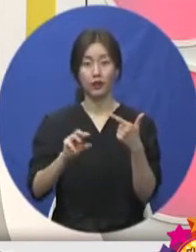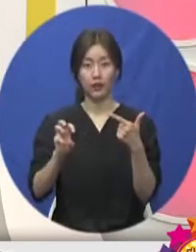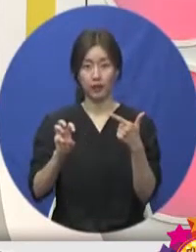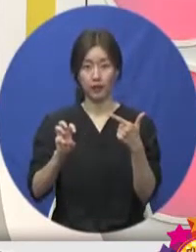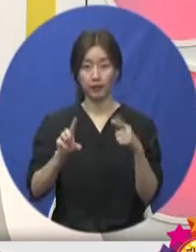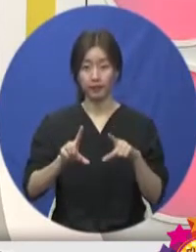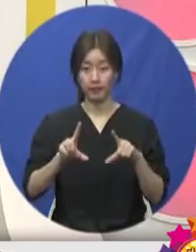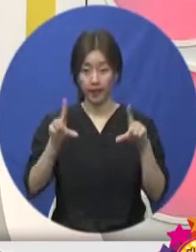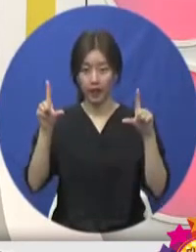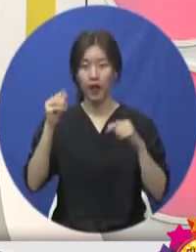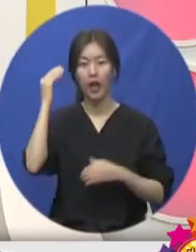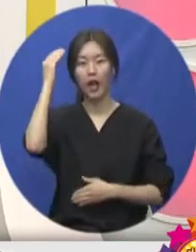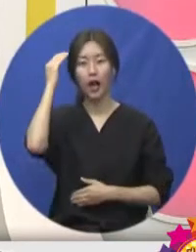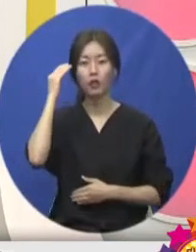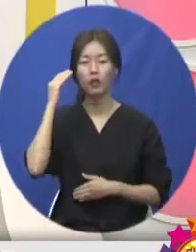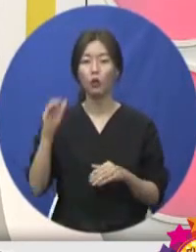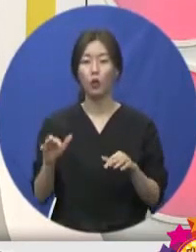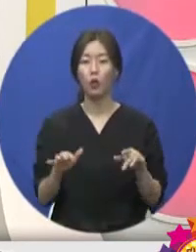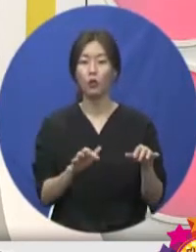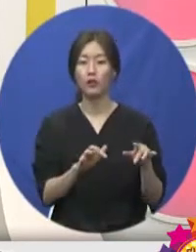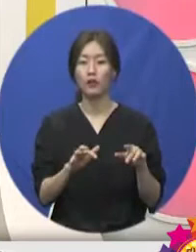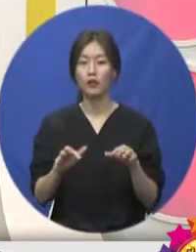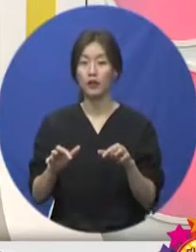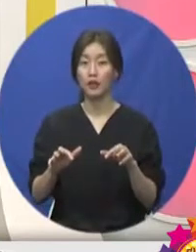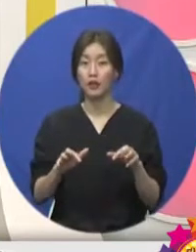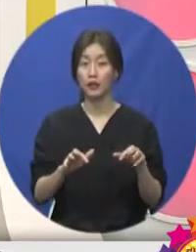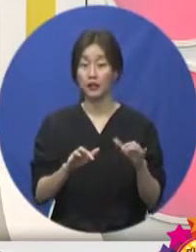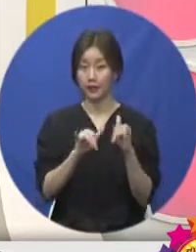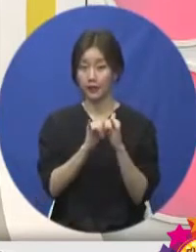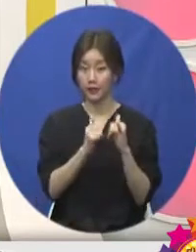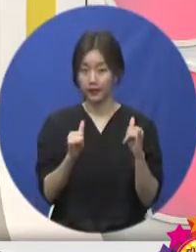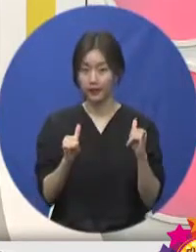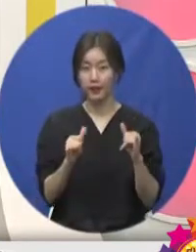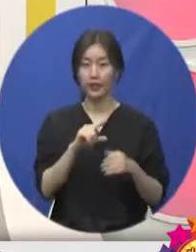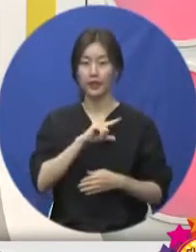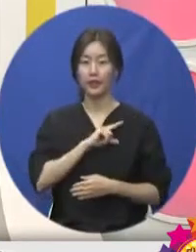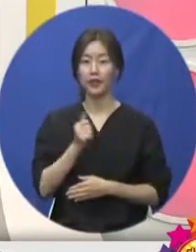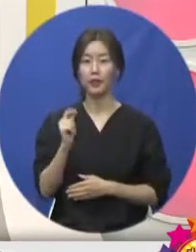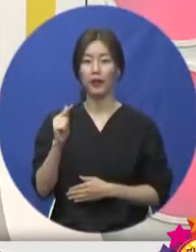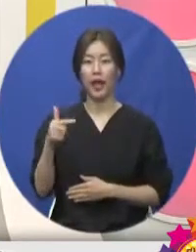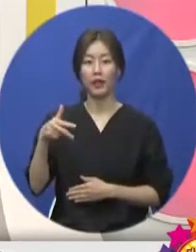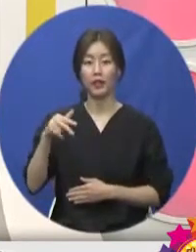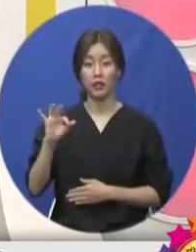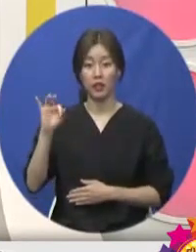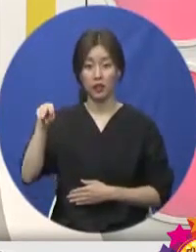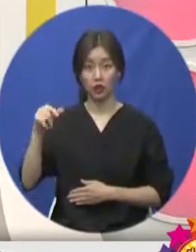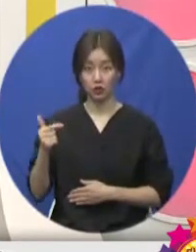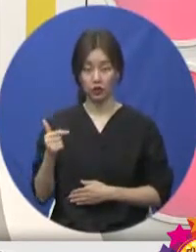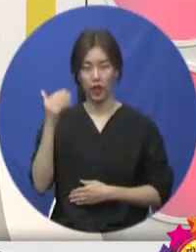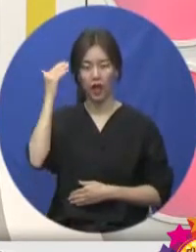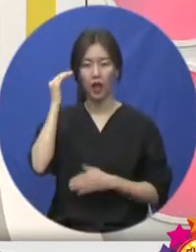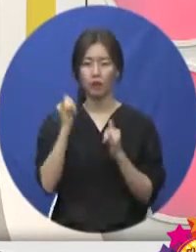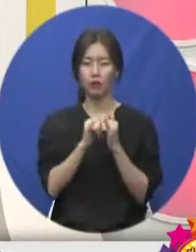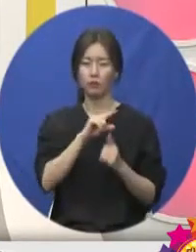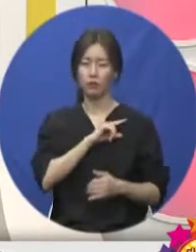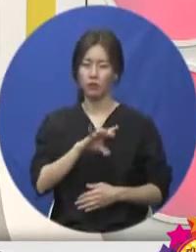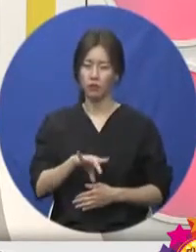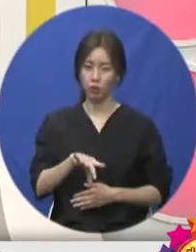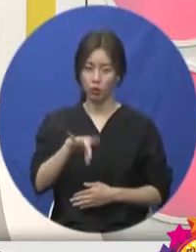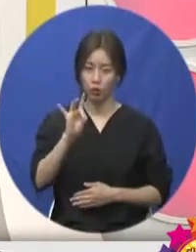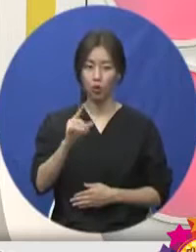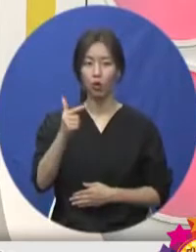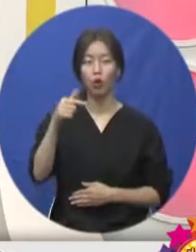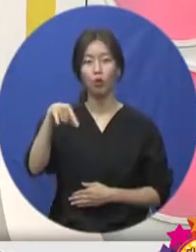네. 한국인 오르가니스트 한지윤 씨가 한국인 최초로 네. 니른베르크 국제 오르간